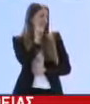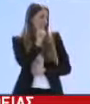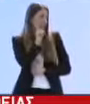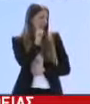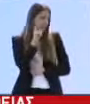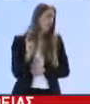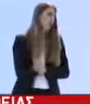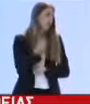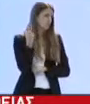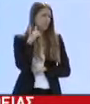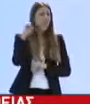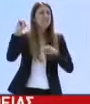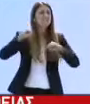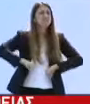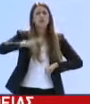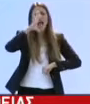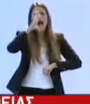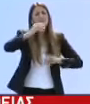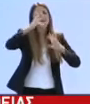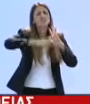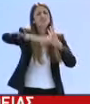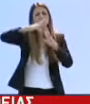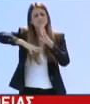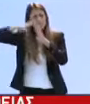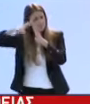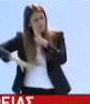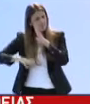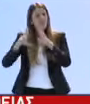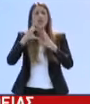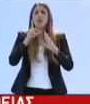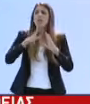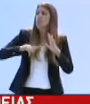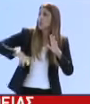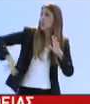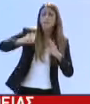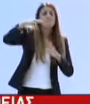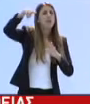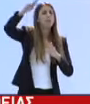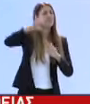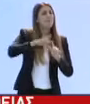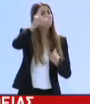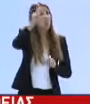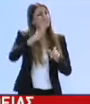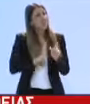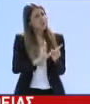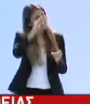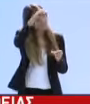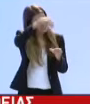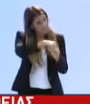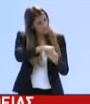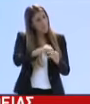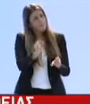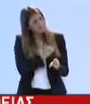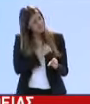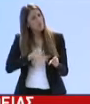Έλληνες. Μια συμφωνία αλήθειας και με τη συμμετοχή της πλατιάς πλειοψηφίας των πολιτών μπορούμε να τα